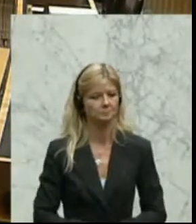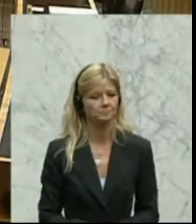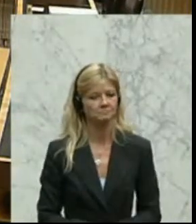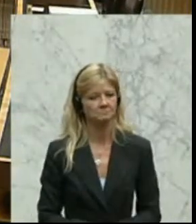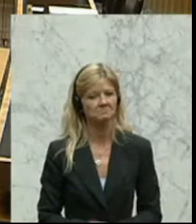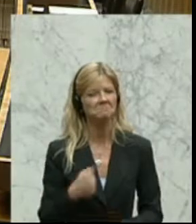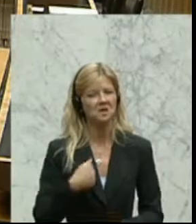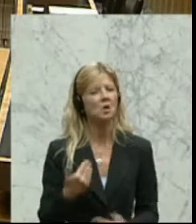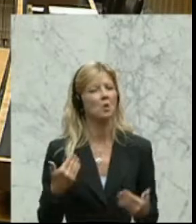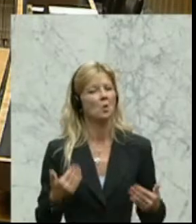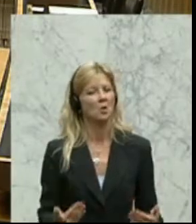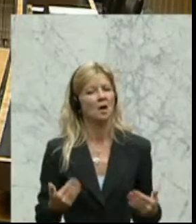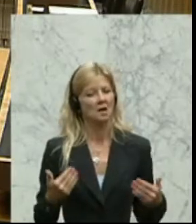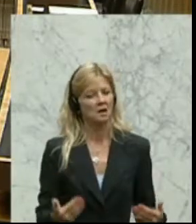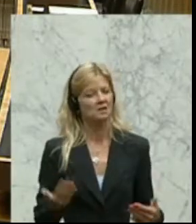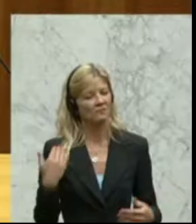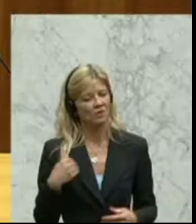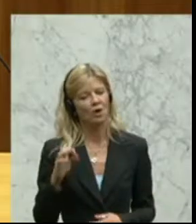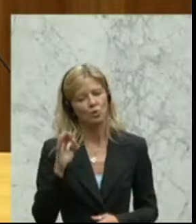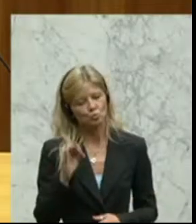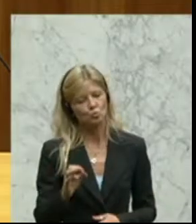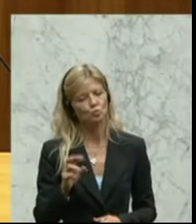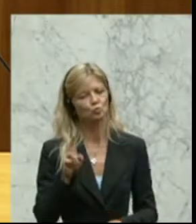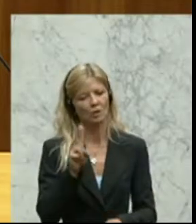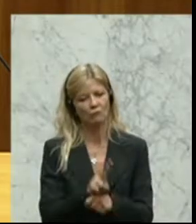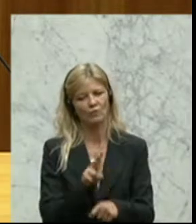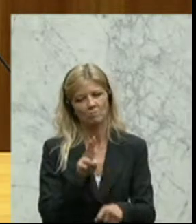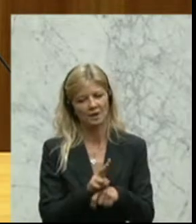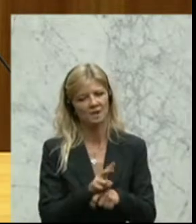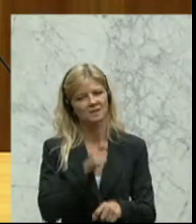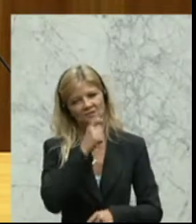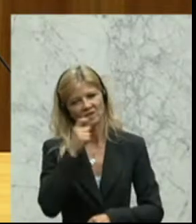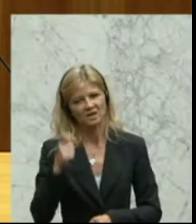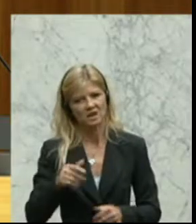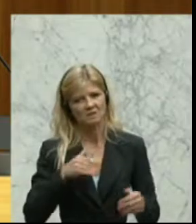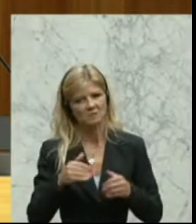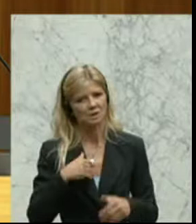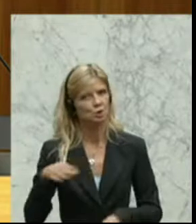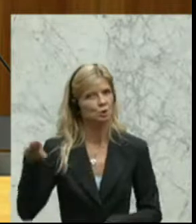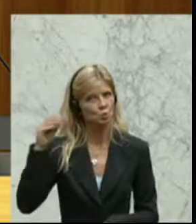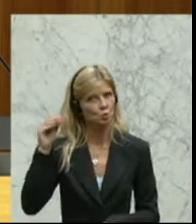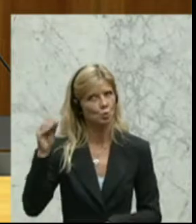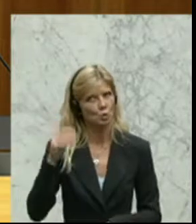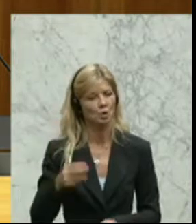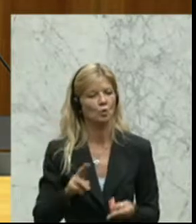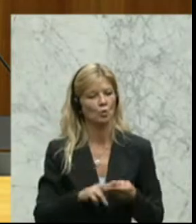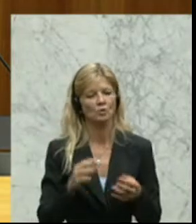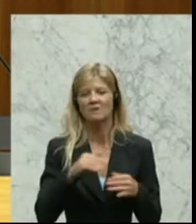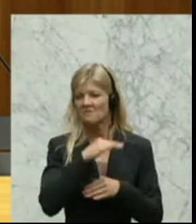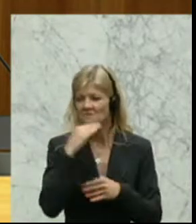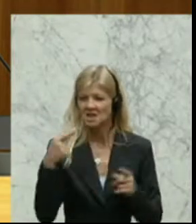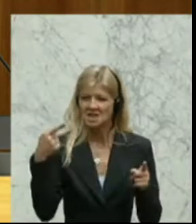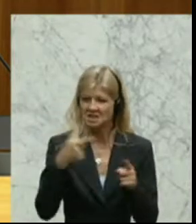dem Finanzminister zugehört und kann durchaus vielen Zielen, die er angesprochen hat,